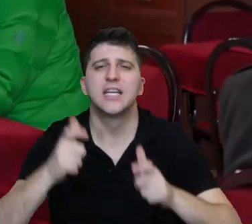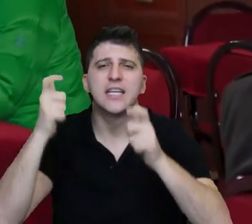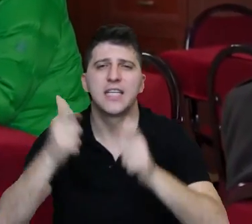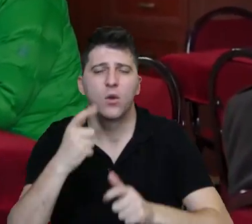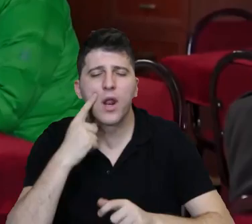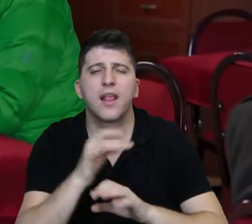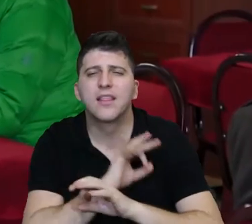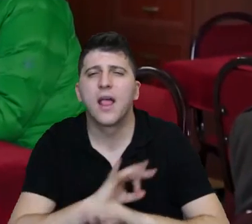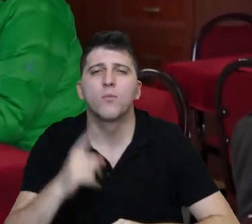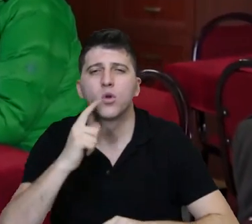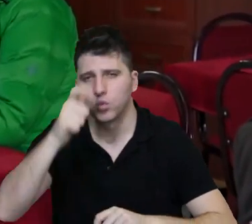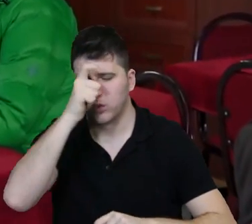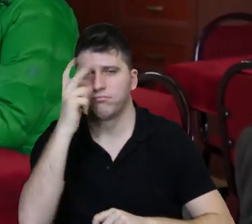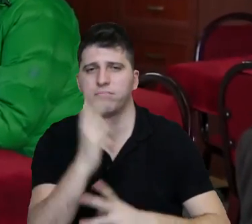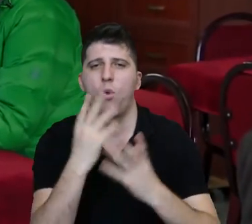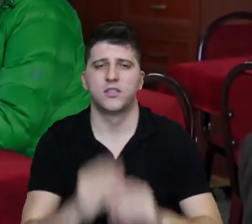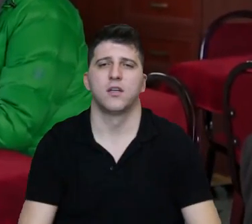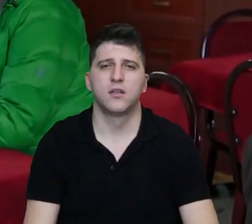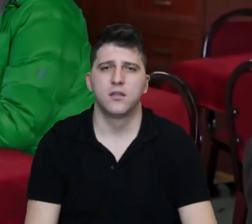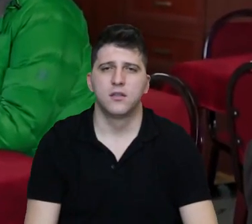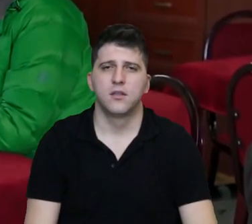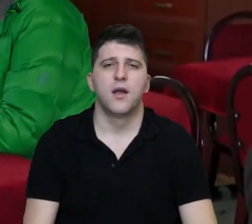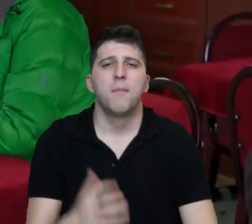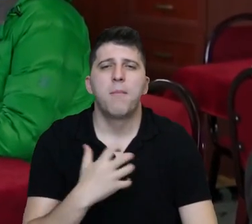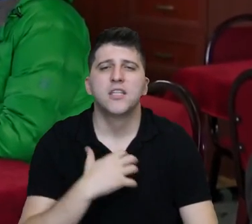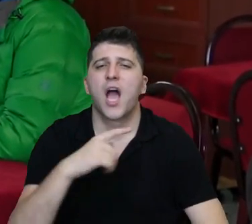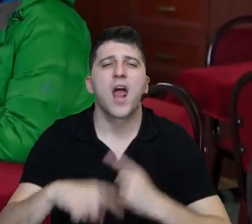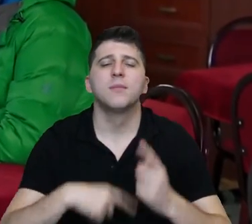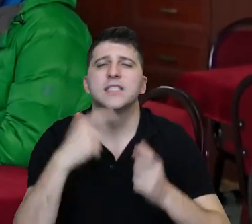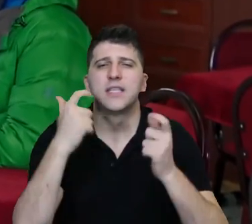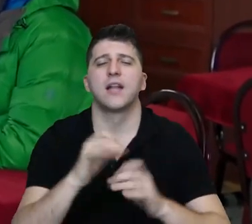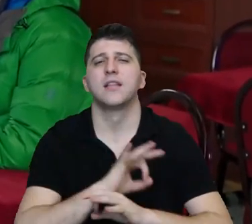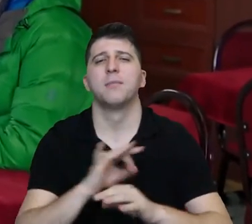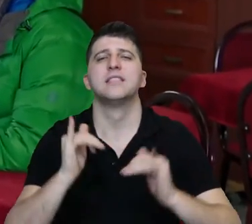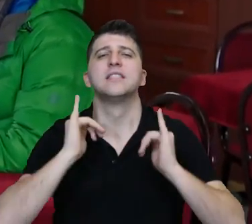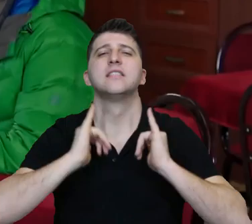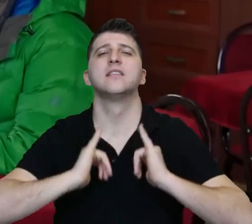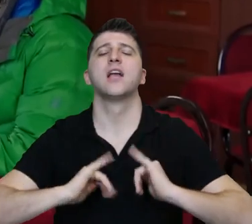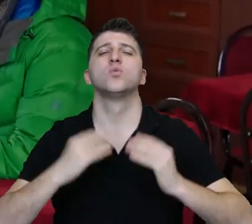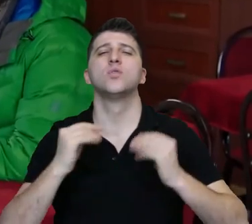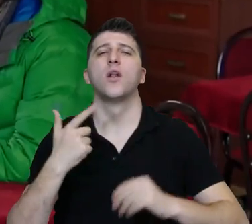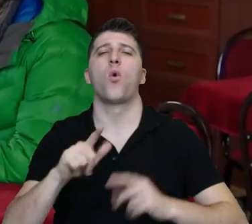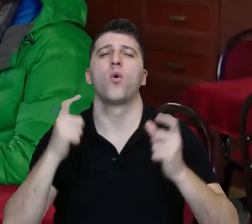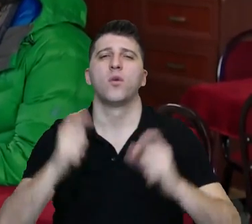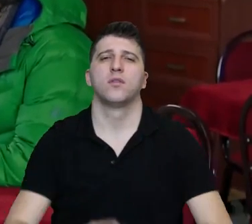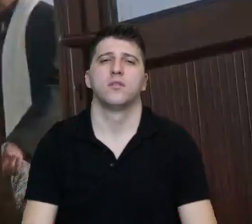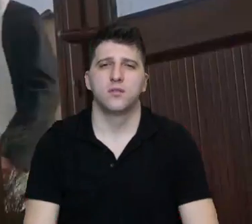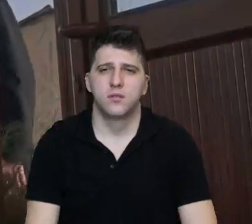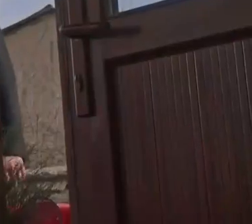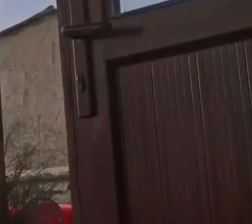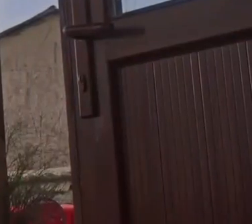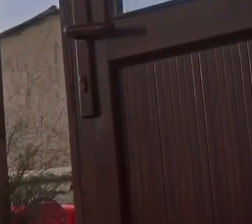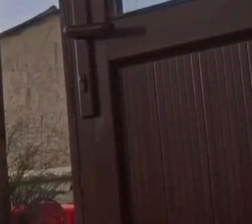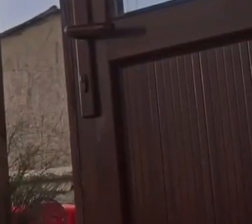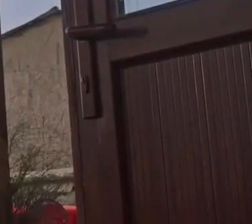mekanlarıyla tamamen yerli olmalı. Bence aradığımız yeri bulduk. Ne kadar sakin ve huzurlu bir kasaba. Oral